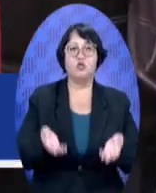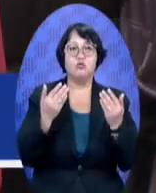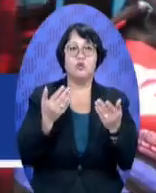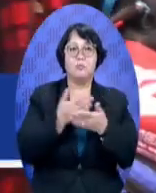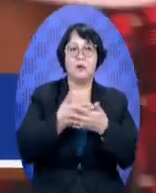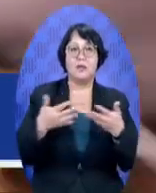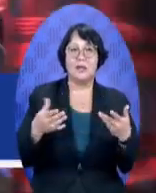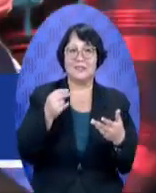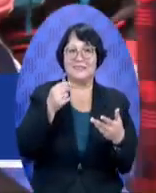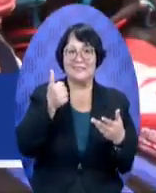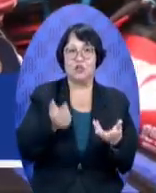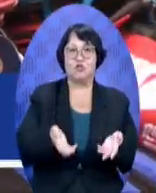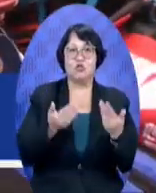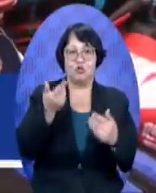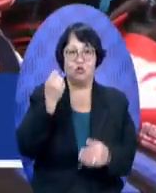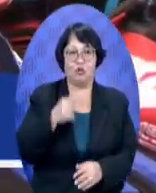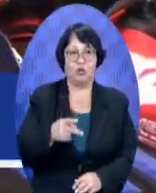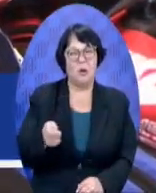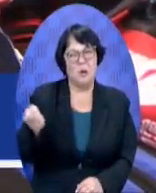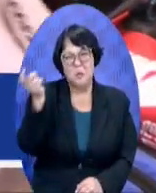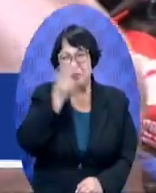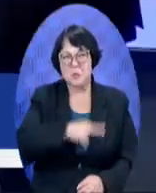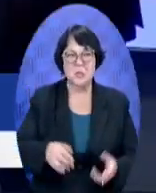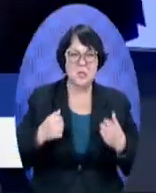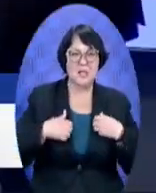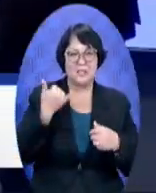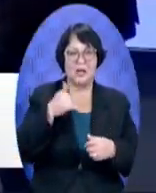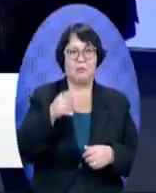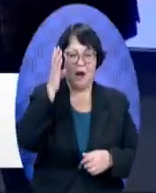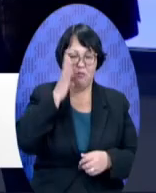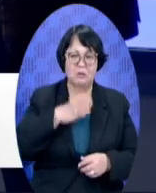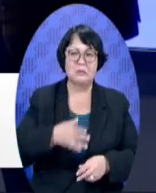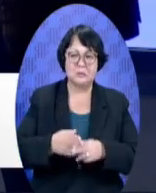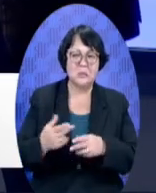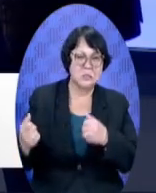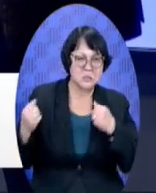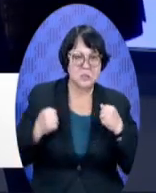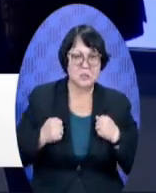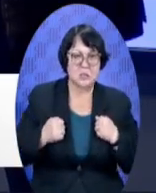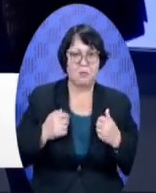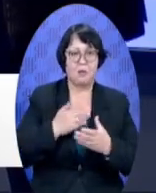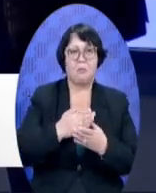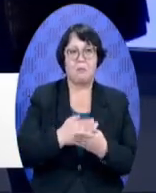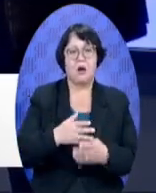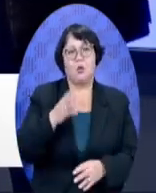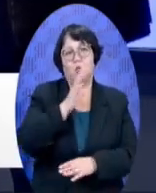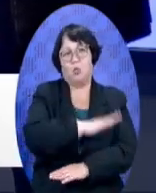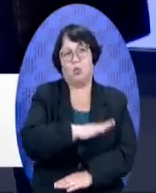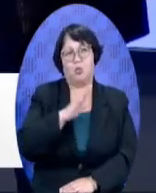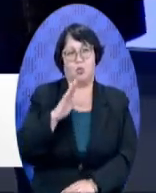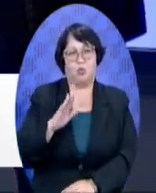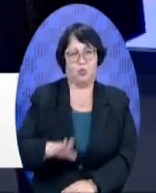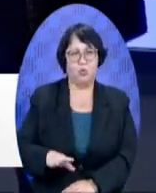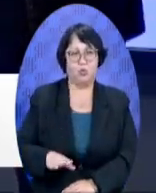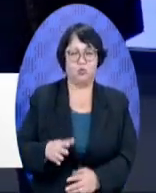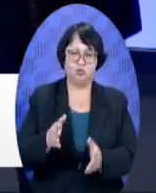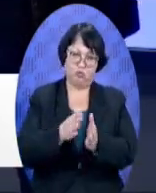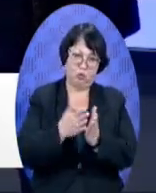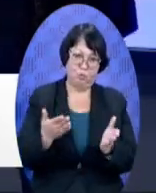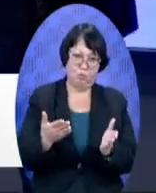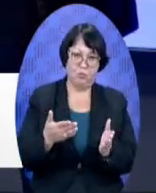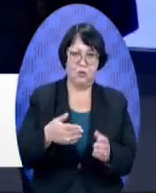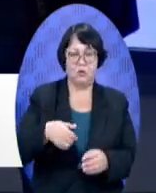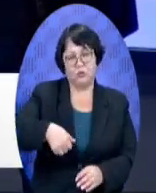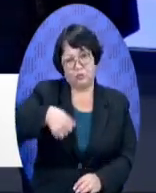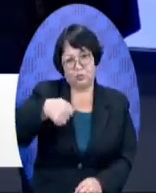байна. А нилээ хүндэд өөртөө өрөөл явдагс бид нар хөргөж өгөрөө. Хүүхдийн сурах бичиг цүнхний жин ямар